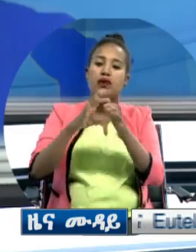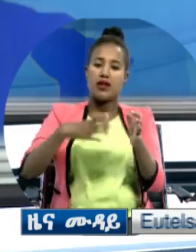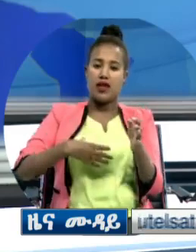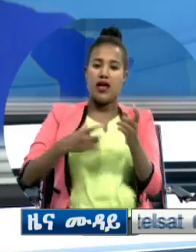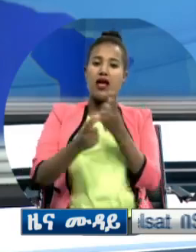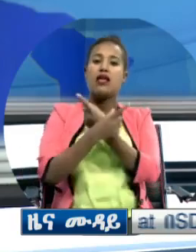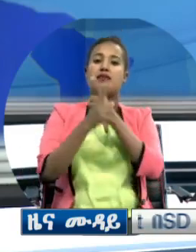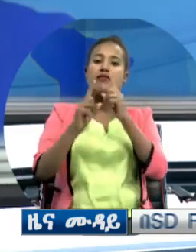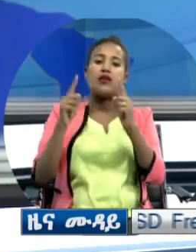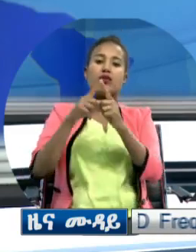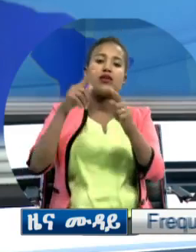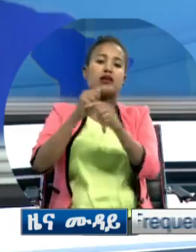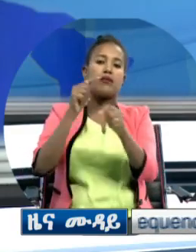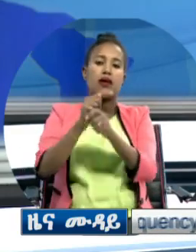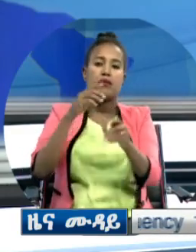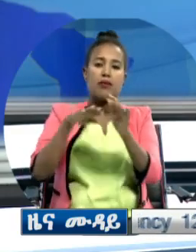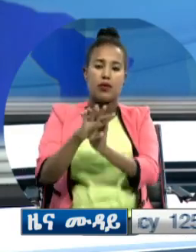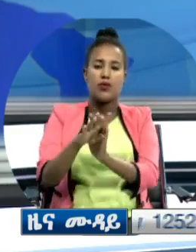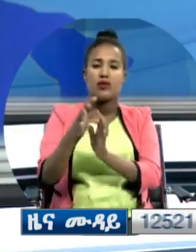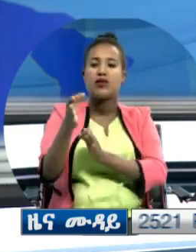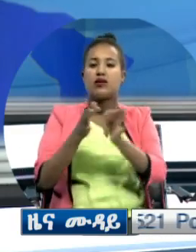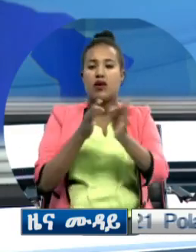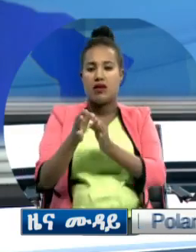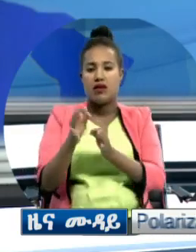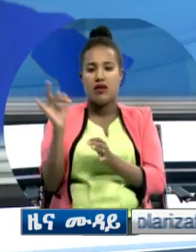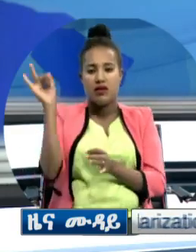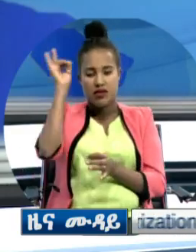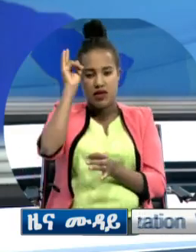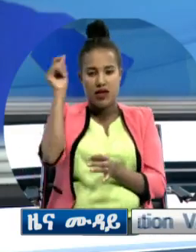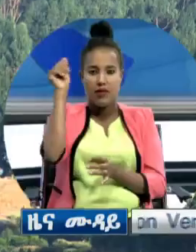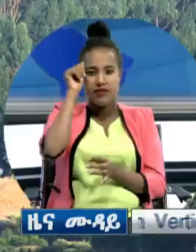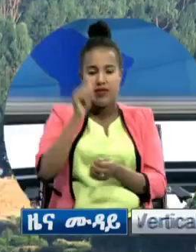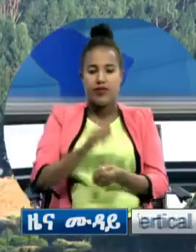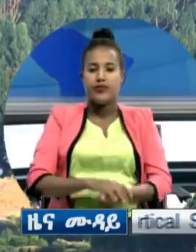ለመፍታት ወደ ተግባር መግባቱን ገልጿል። ዘላለም አስፋው።